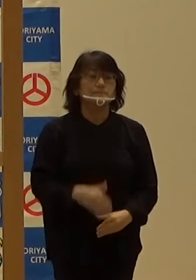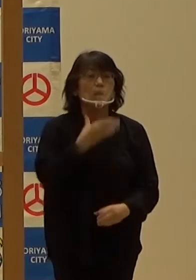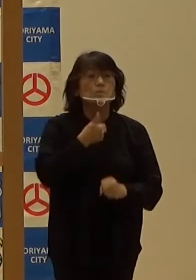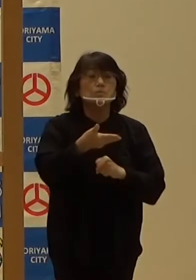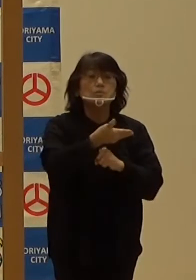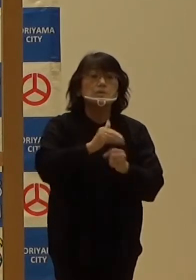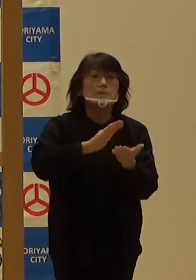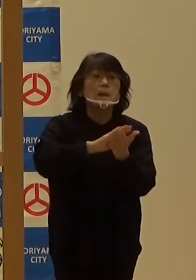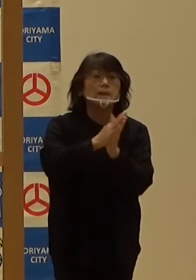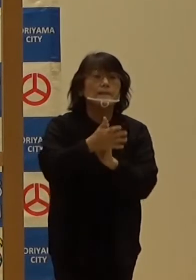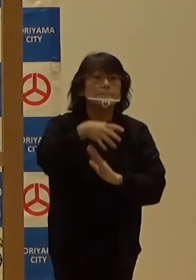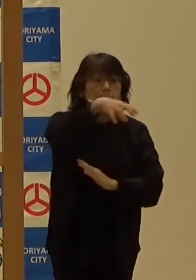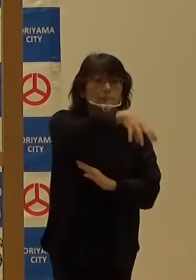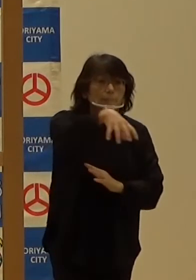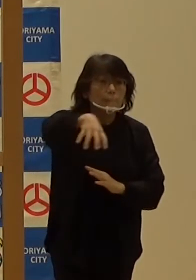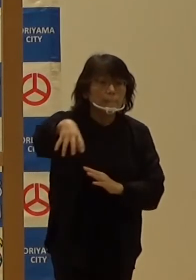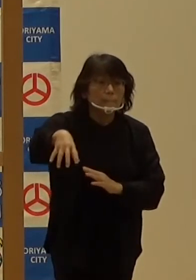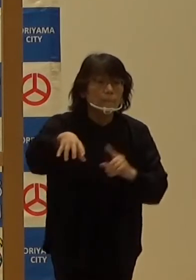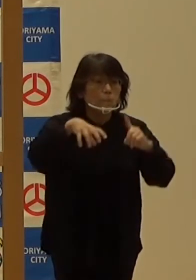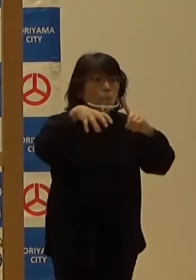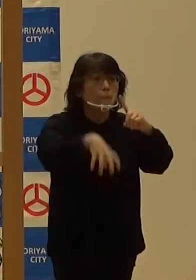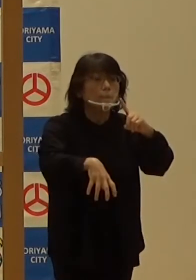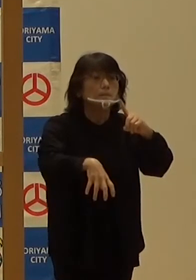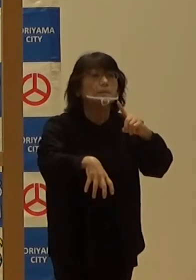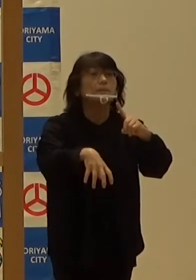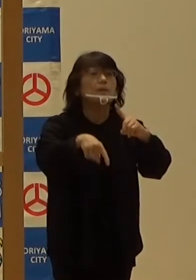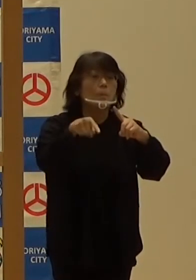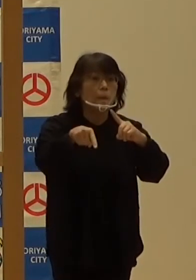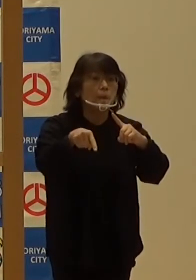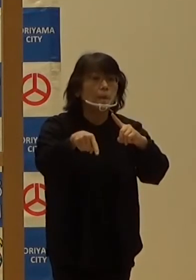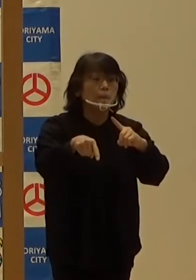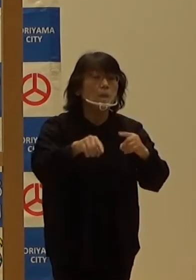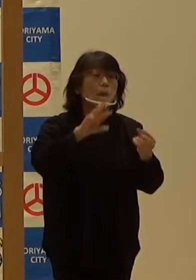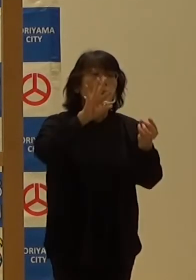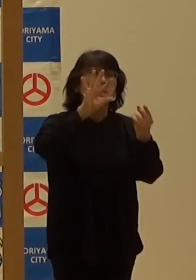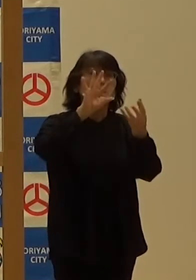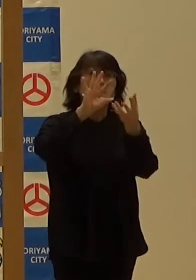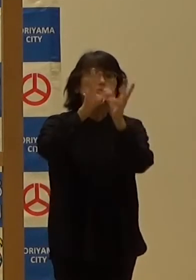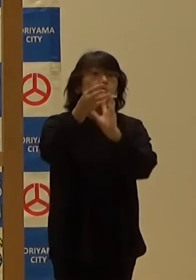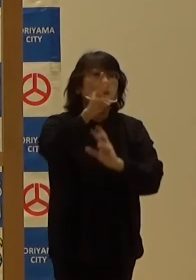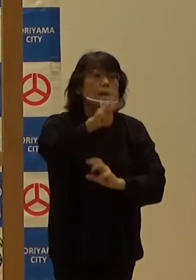県の公園では須賀川市の